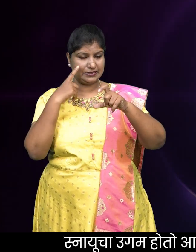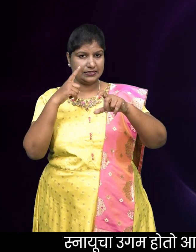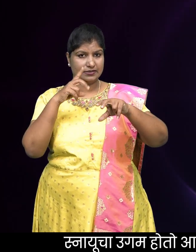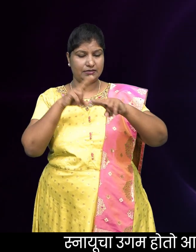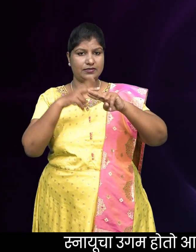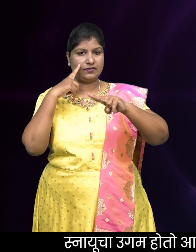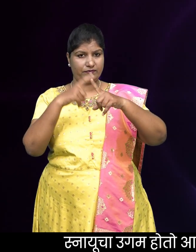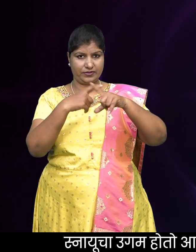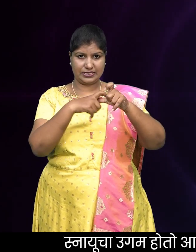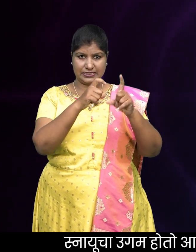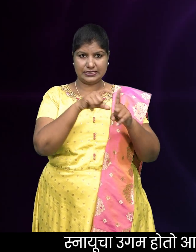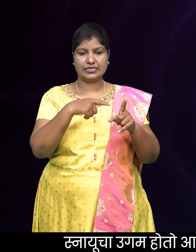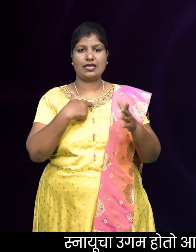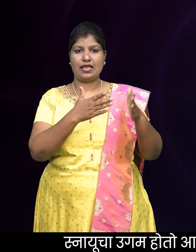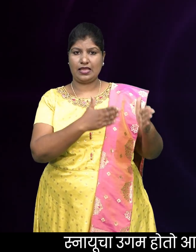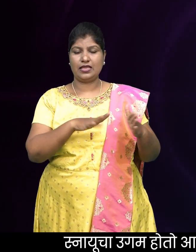इतर काही भाग खेचतो.